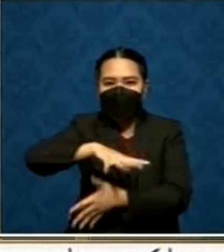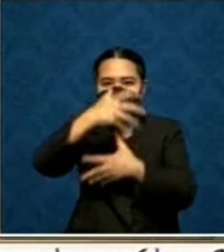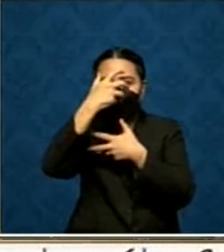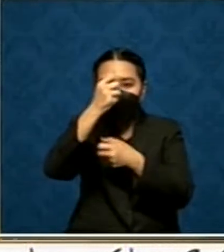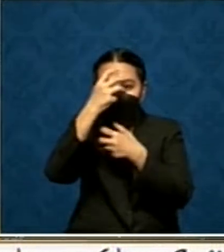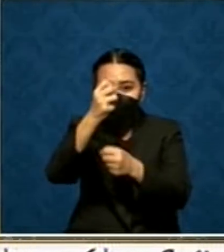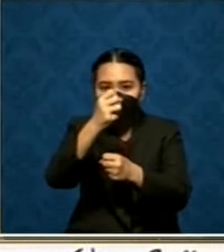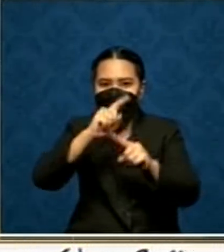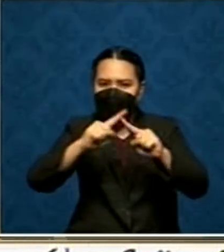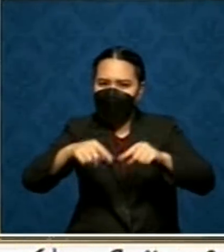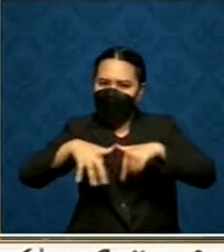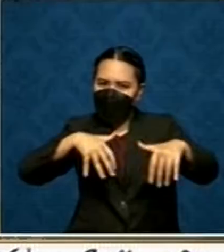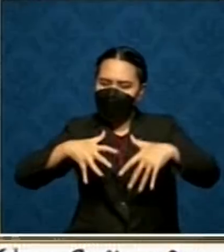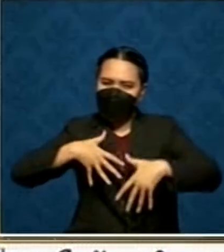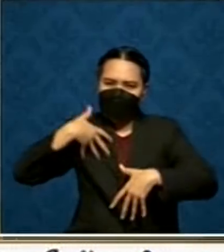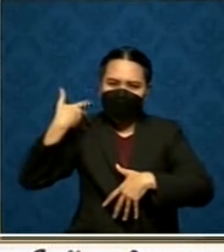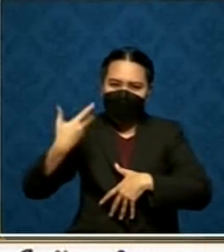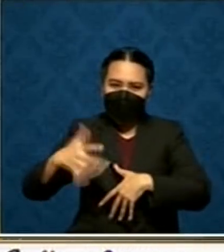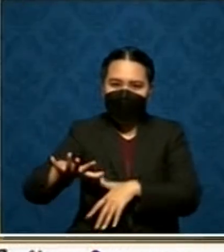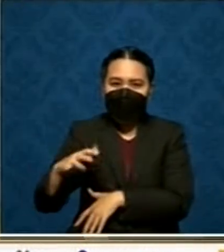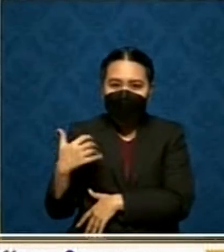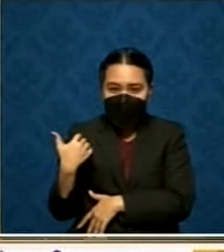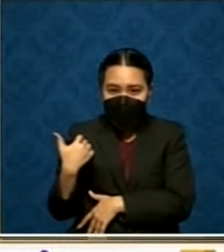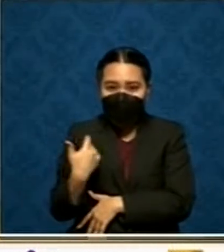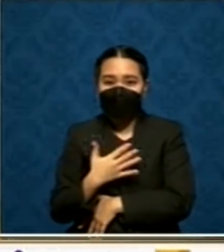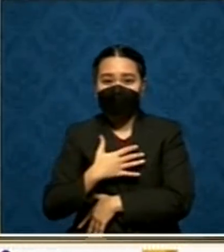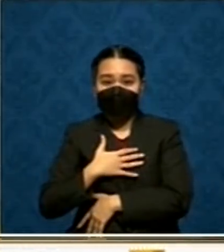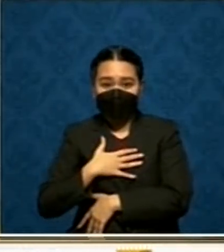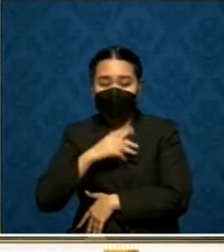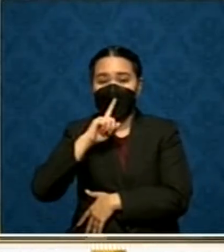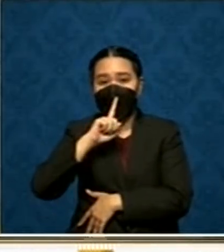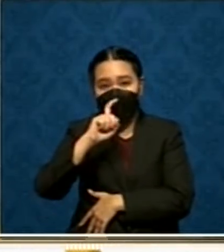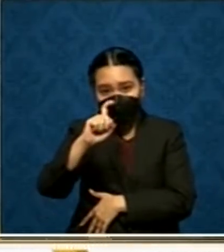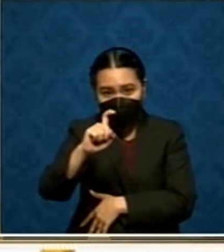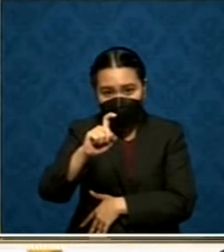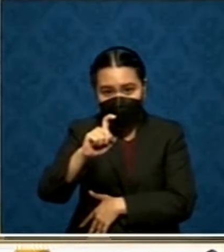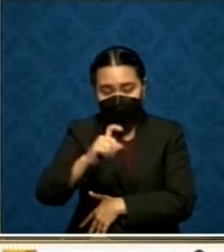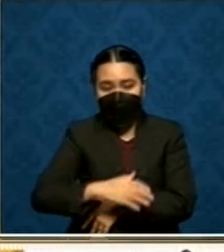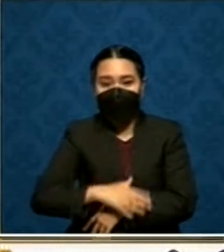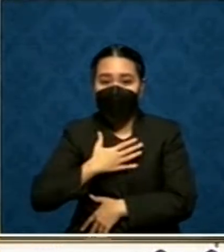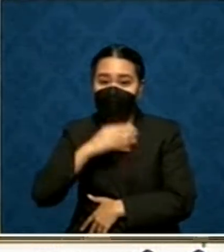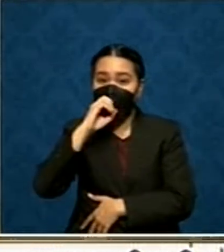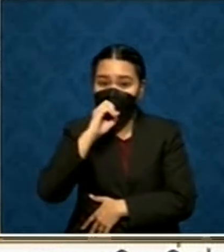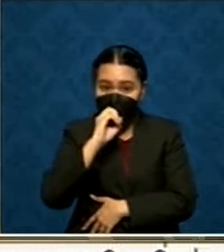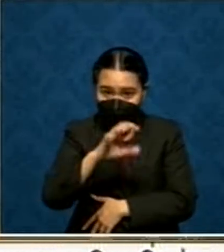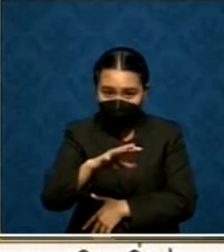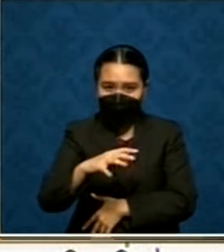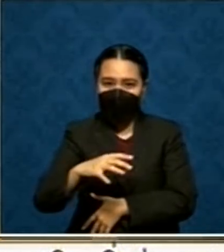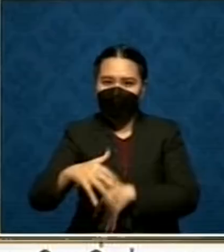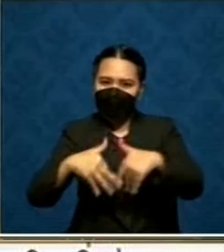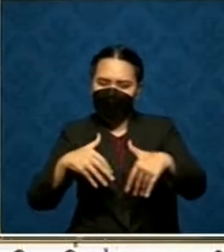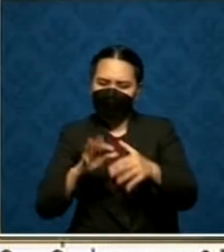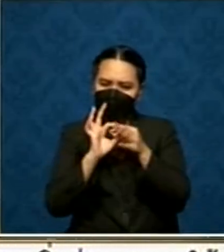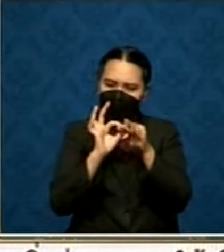องประจาชนใวกว้างผมจะขออนุญาตนำเรีนถึงคามกงบลเพื่อจะนำไปสู่คำถามดัตัไปนี้คร